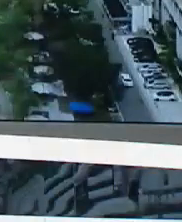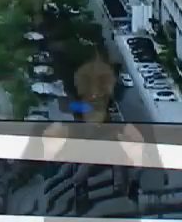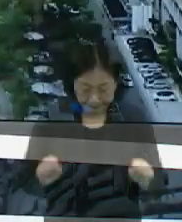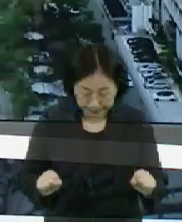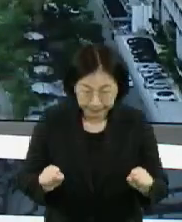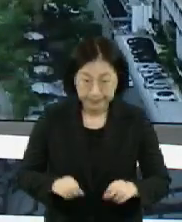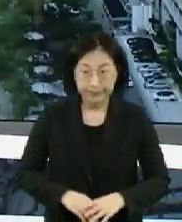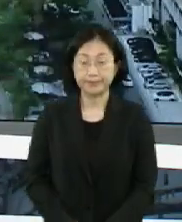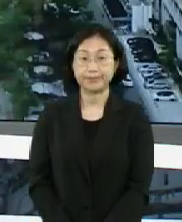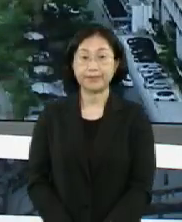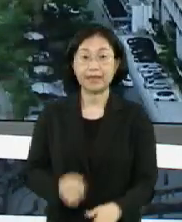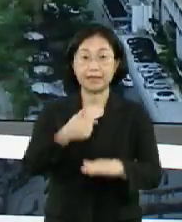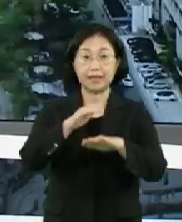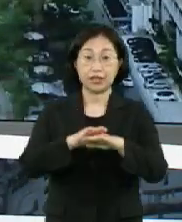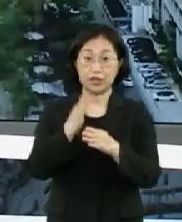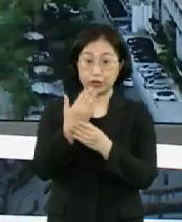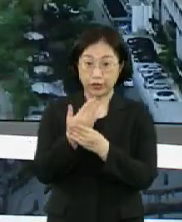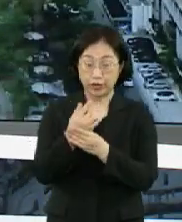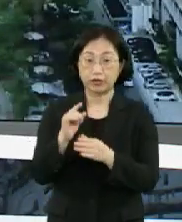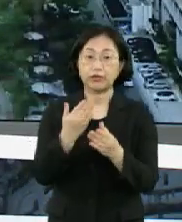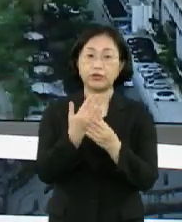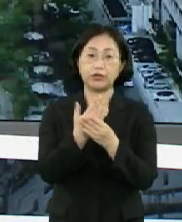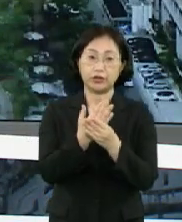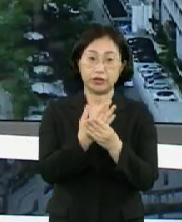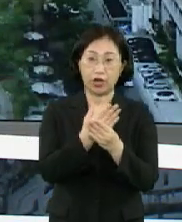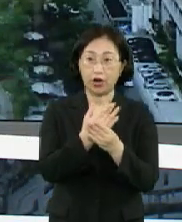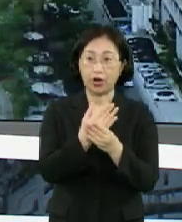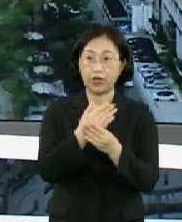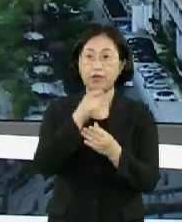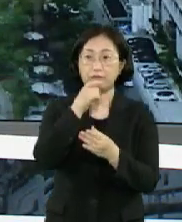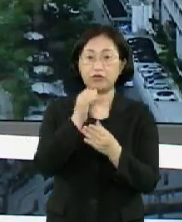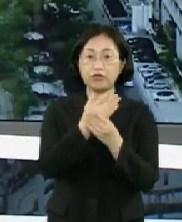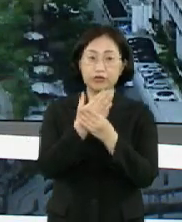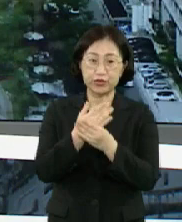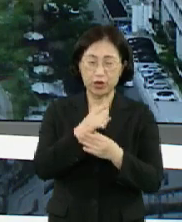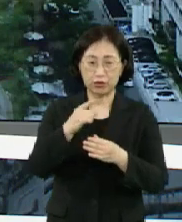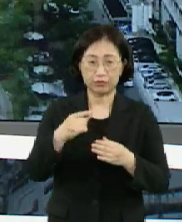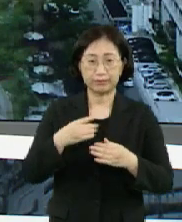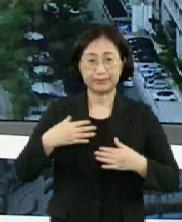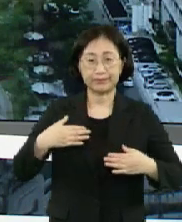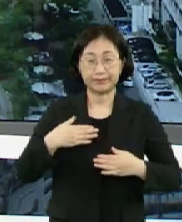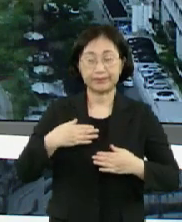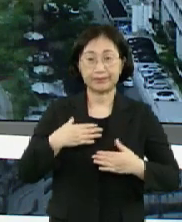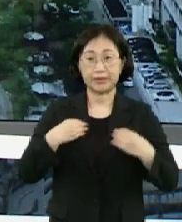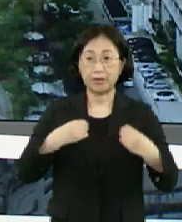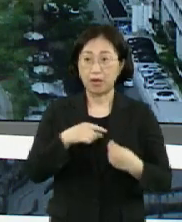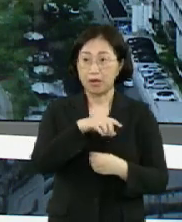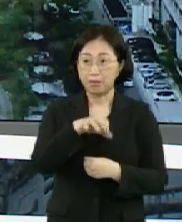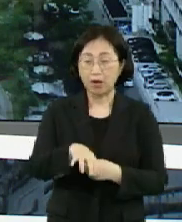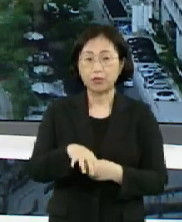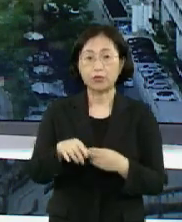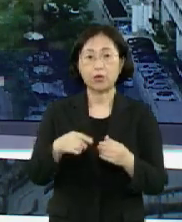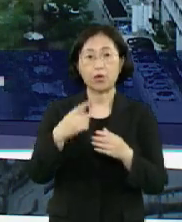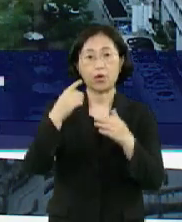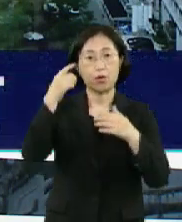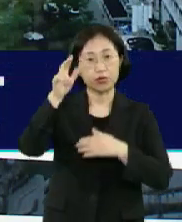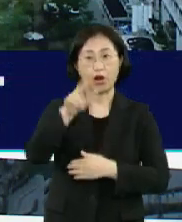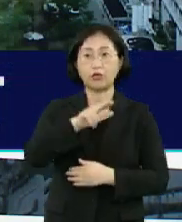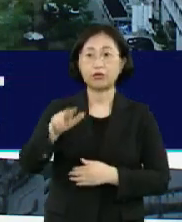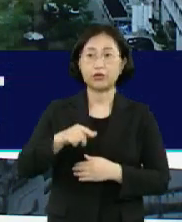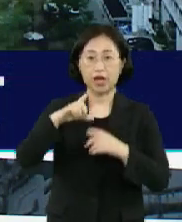여러분 안녕하십니까? 대전 유성은 온천수로 전국적인 유명세를 떨치며 온천 관광특구로 지정돼